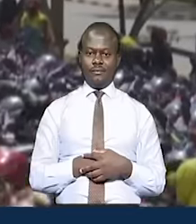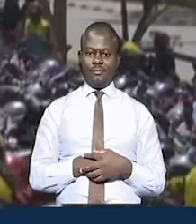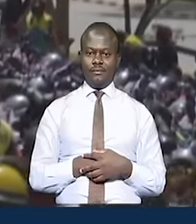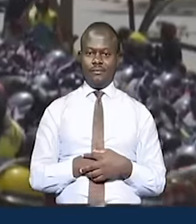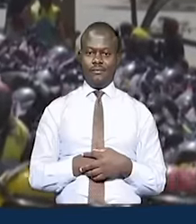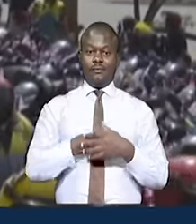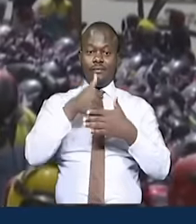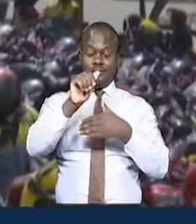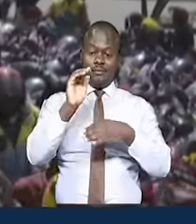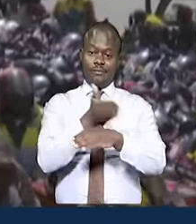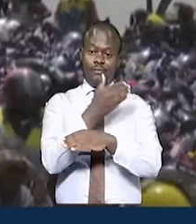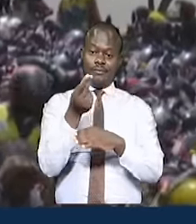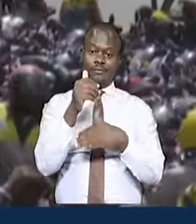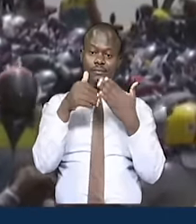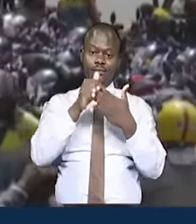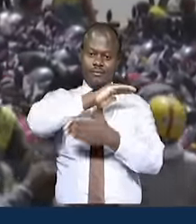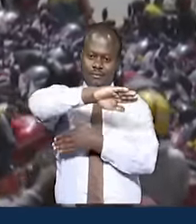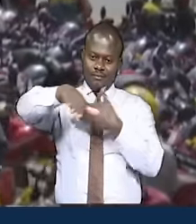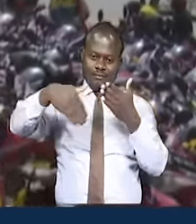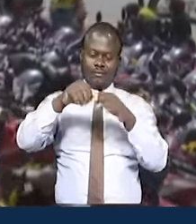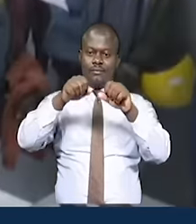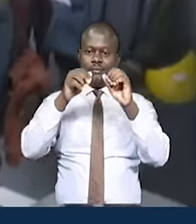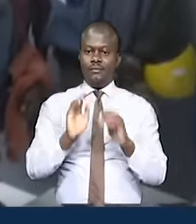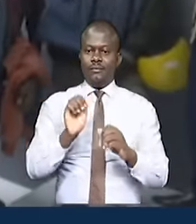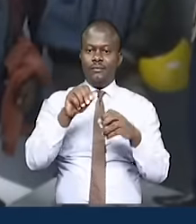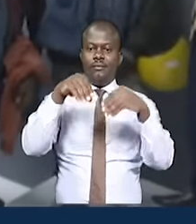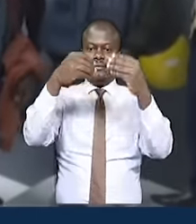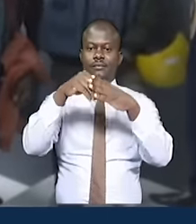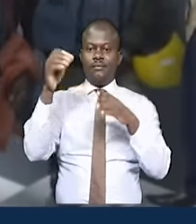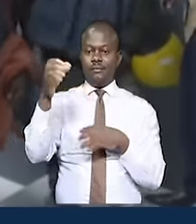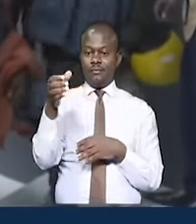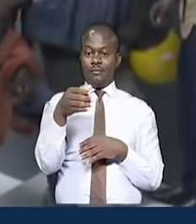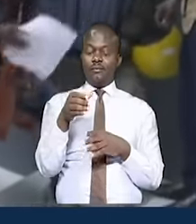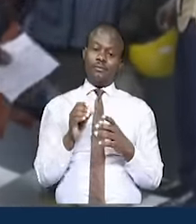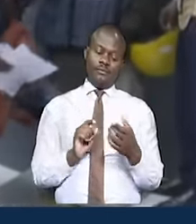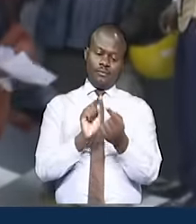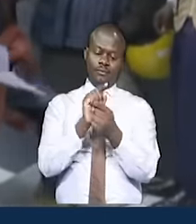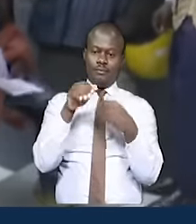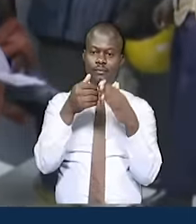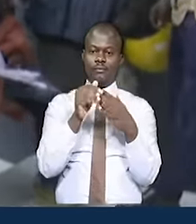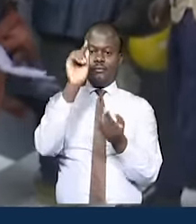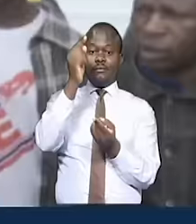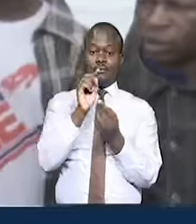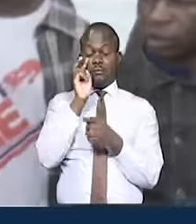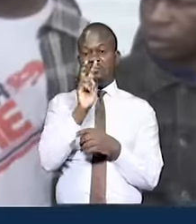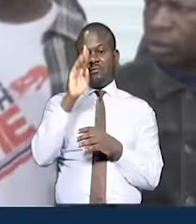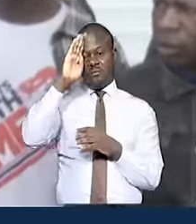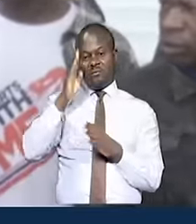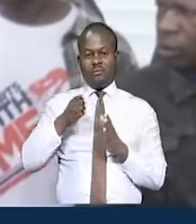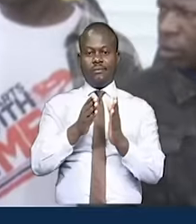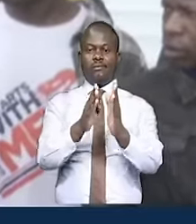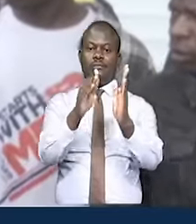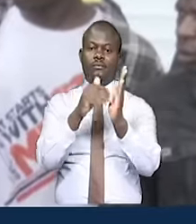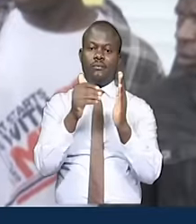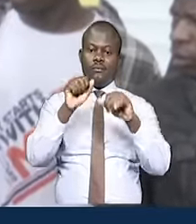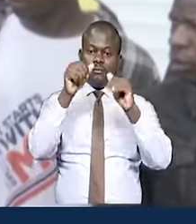Murizo harimo gukura amafaranga ayariyo yose umumotari yatangaga muri koperative zibahuza kugabanya igitsure cy'abapolisi mu muhanda